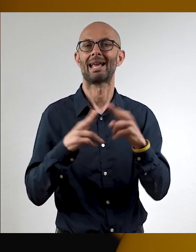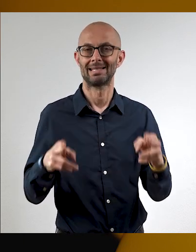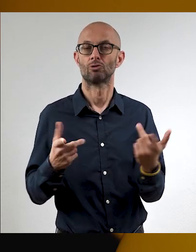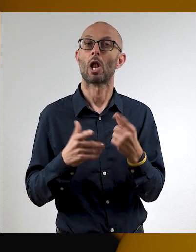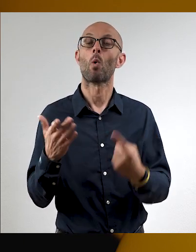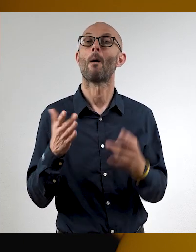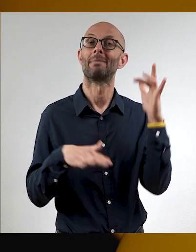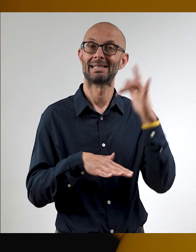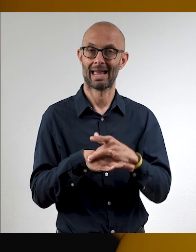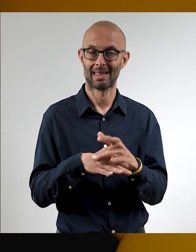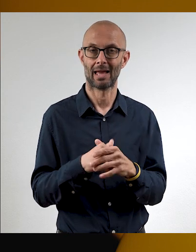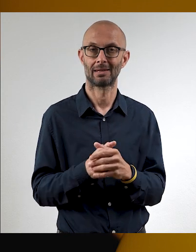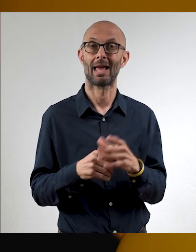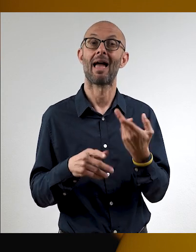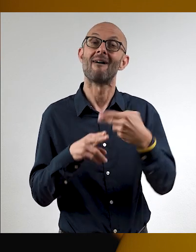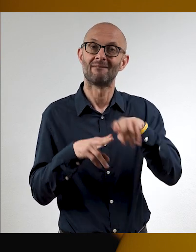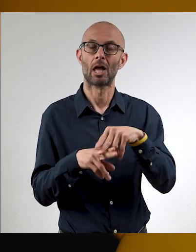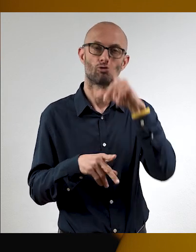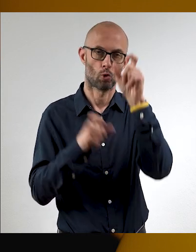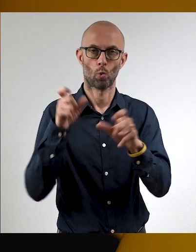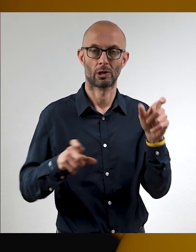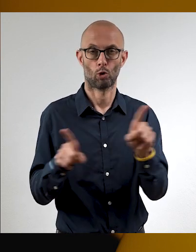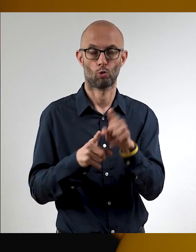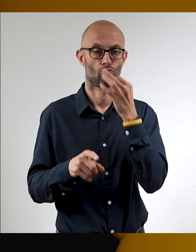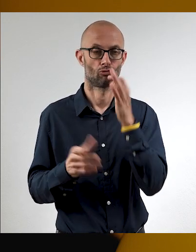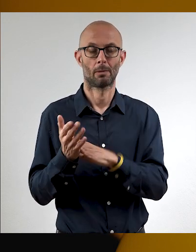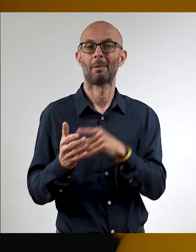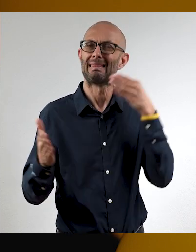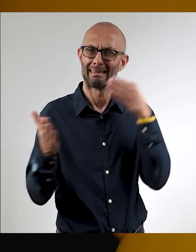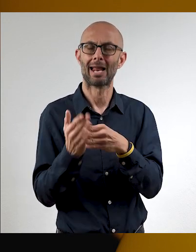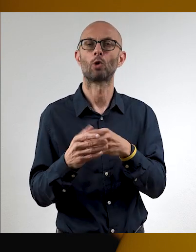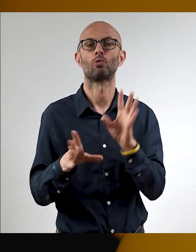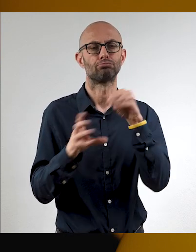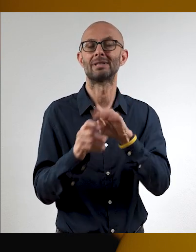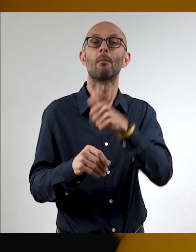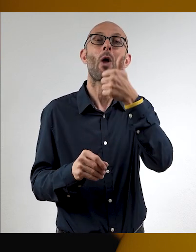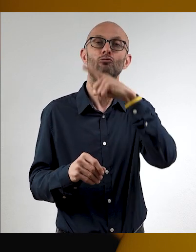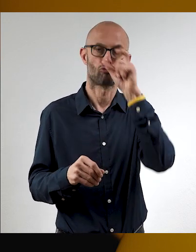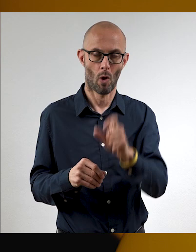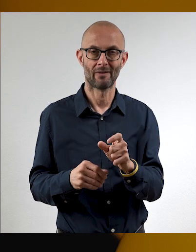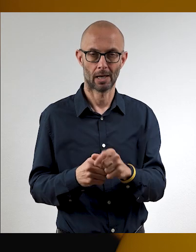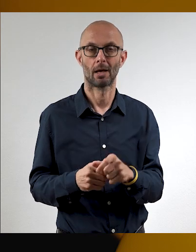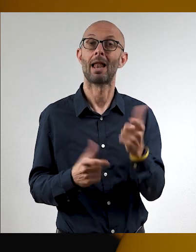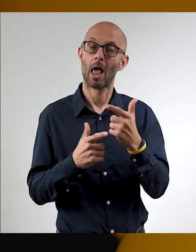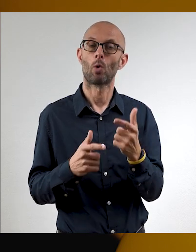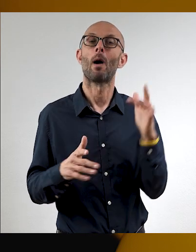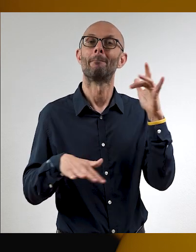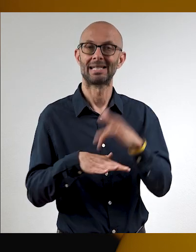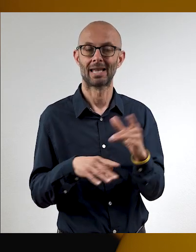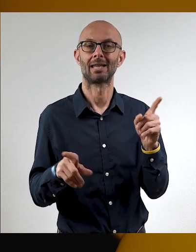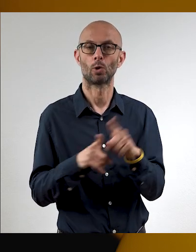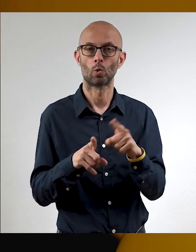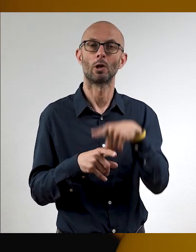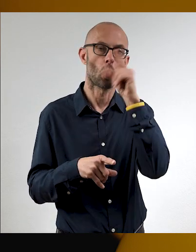lahko prizadane več ljudi. Tudi, če je direktno udeležen sem en človek, so lahko prizadeti